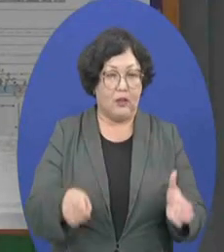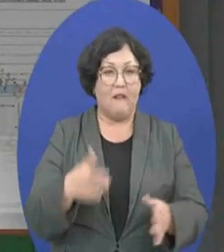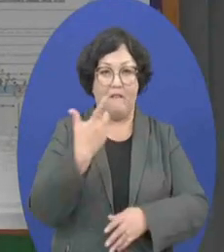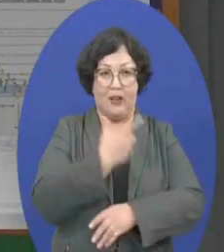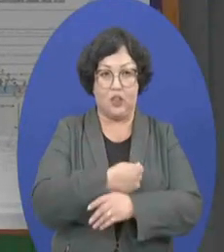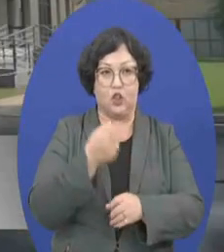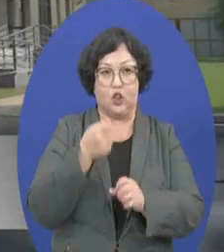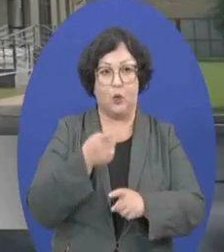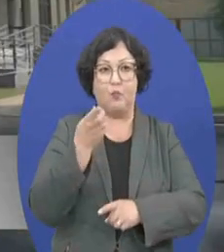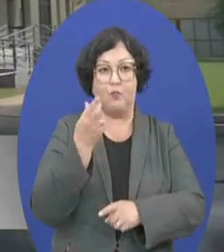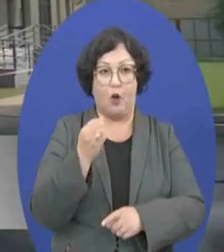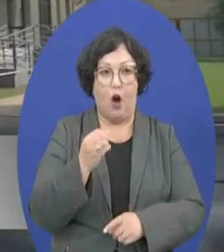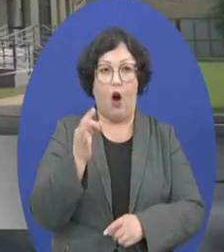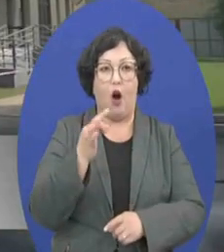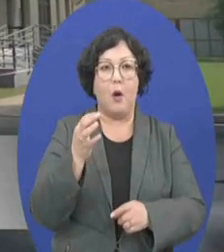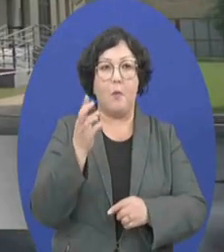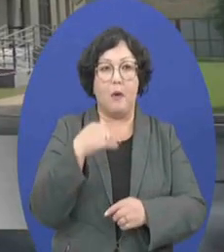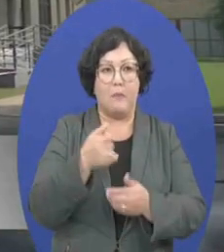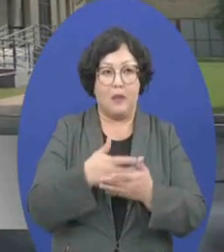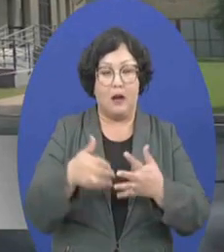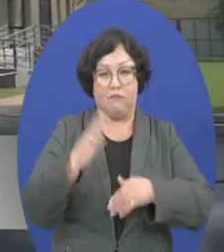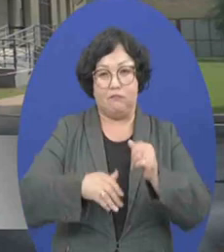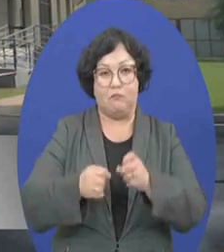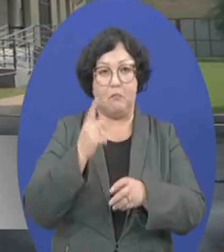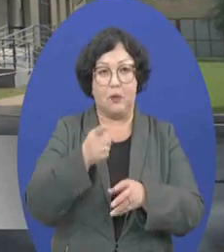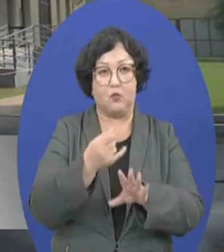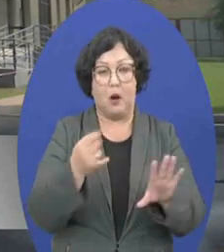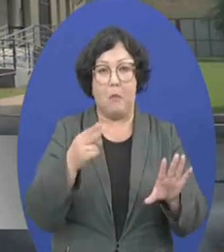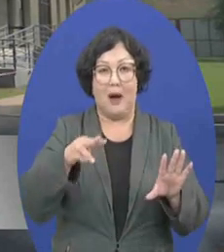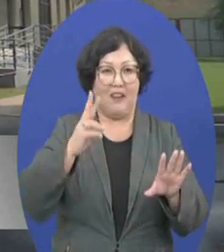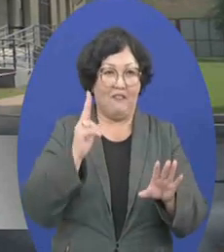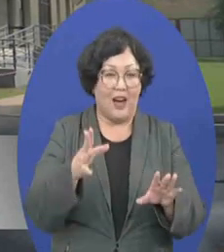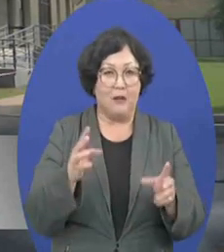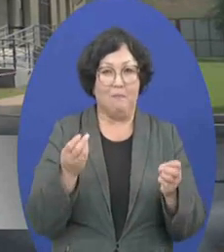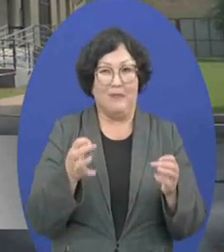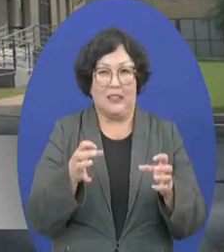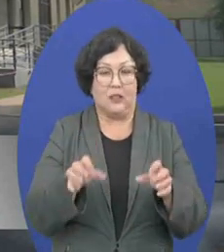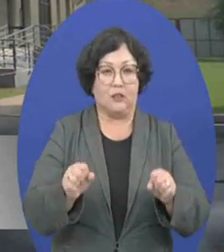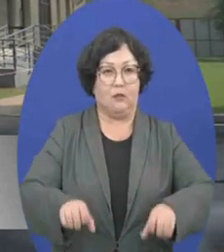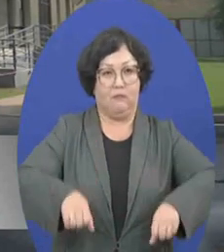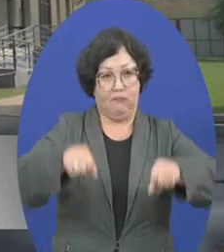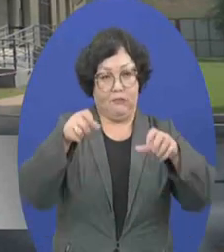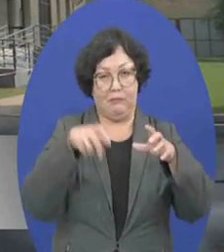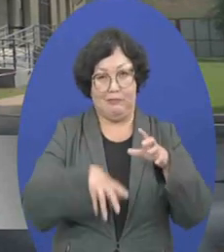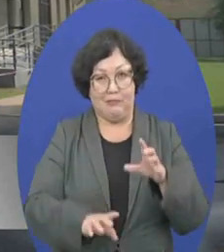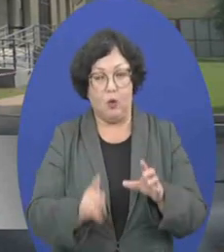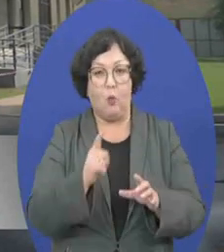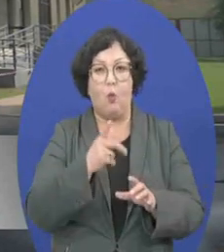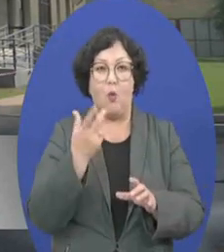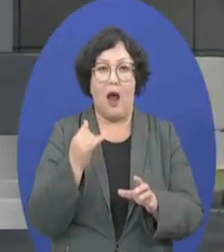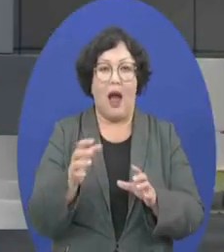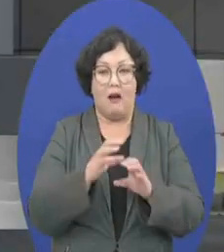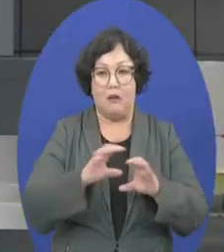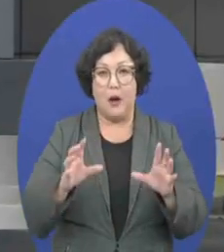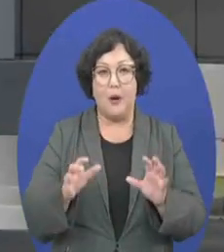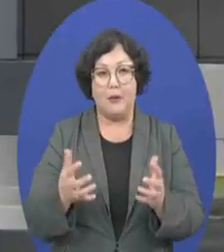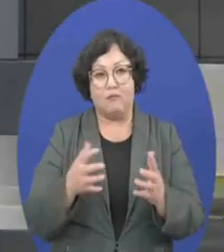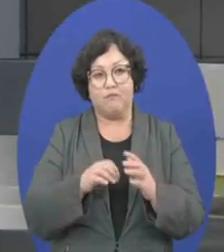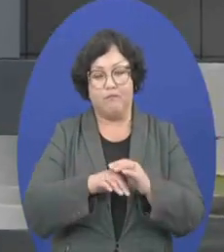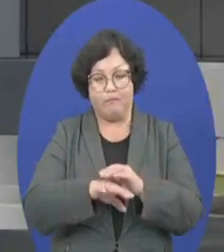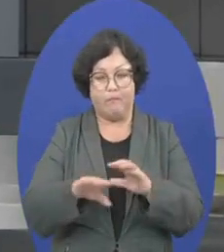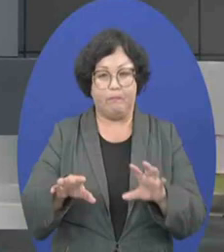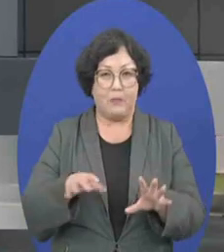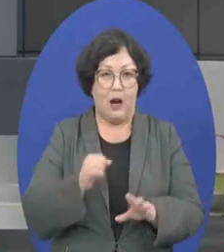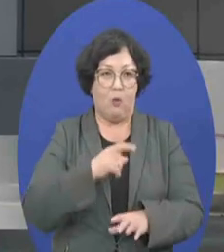бэлтгэлийн өргөтгөлийг барьжээ. 1600 метр орчим квадрат талбайтай дотроо хөргөх өрөө, хөлдөөгч, хуурай агуулгатай. Олон улсын стандартад нийцсэн эрчим